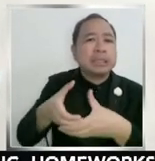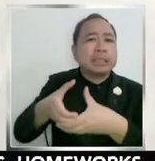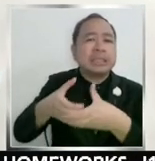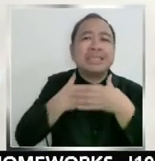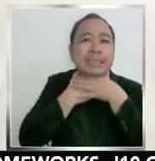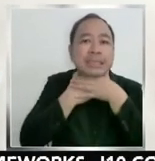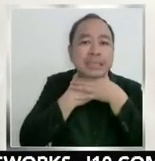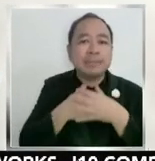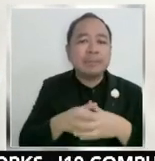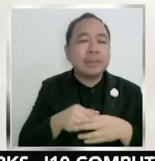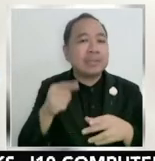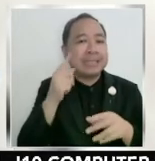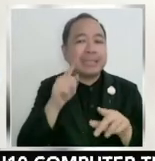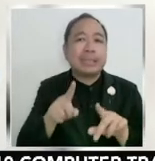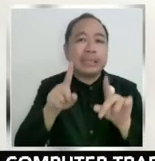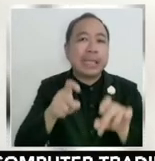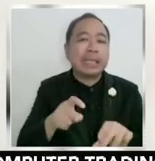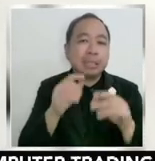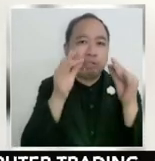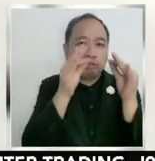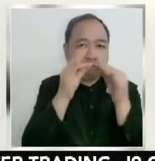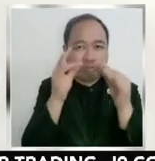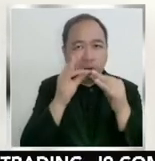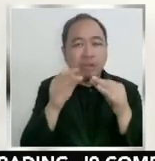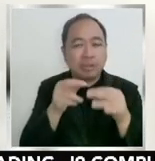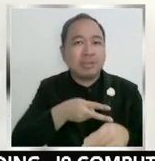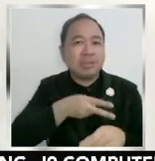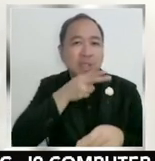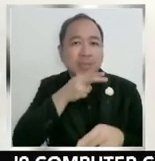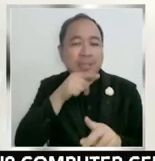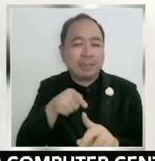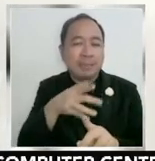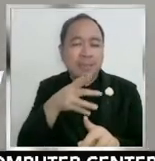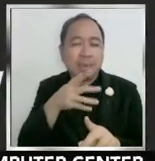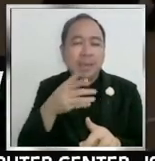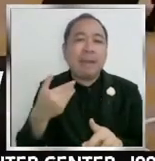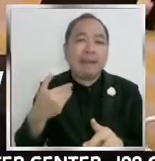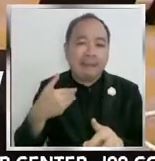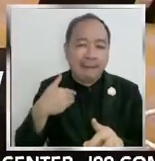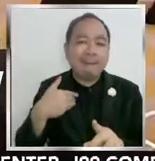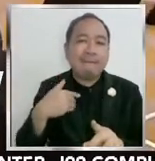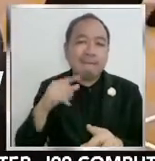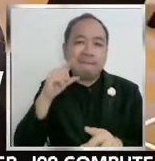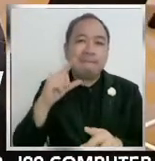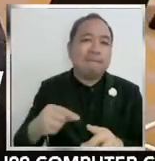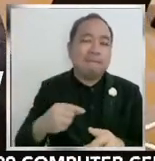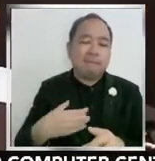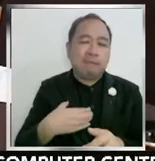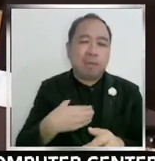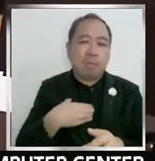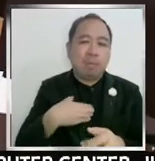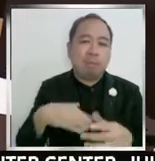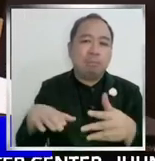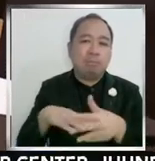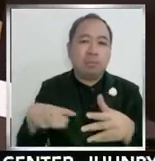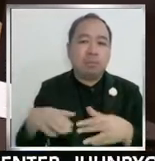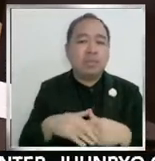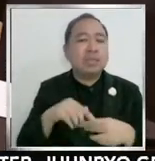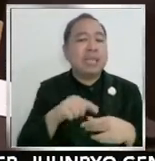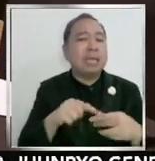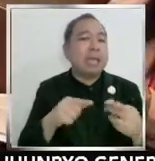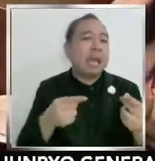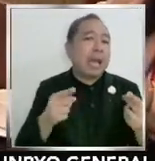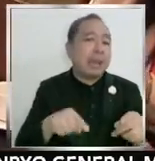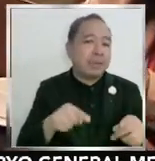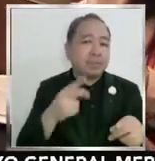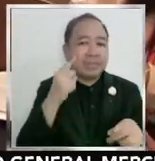na isinailalim na sa inquest. Sasampahan siya ng reklamong parasite. Ang mga ganitong insidente ang ayaw mangyari ng mga